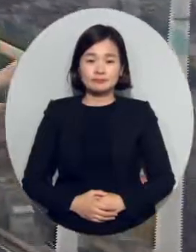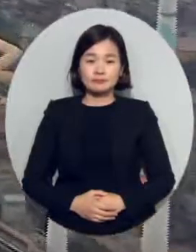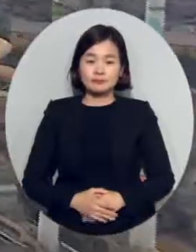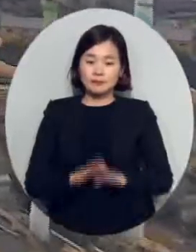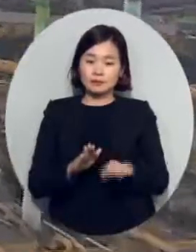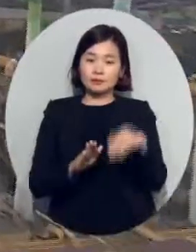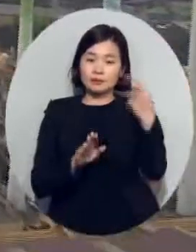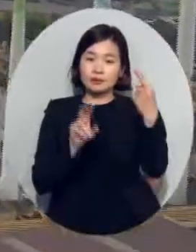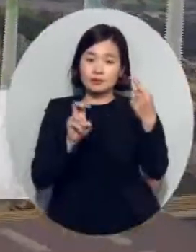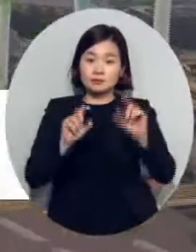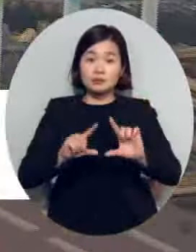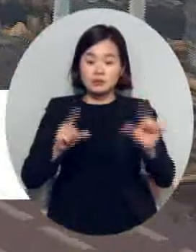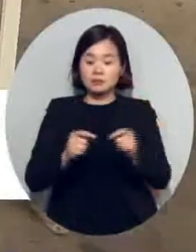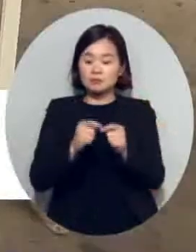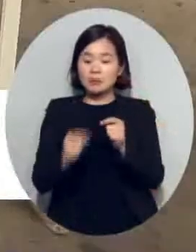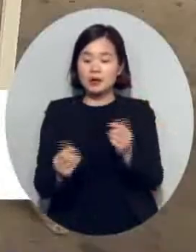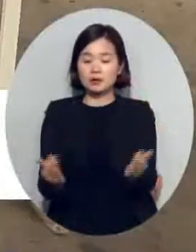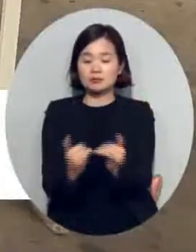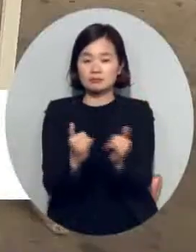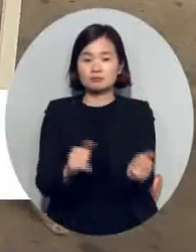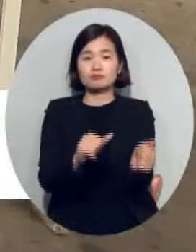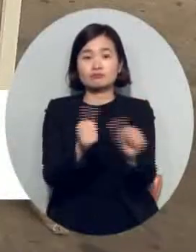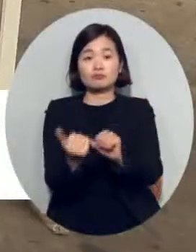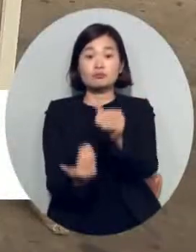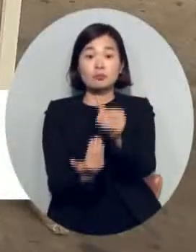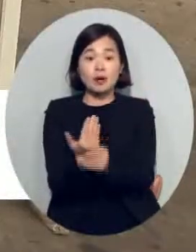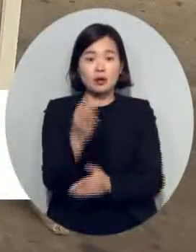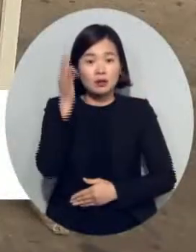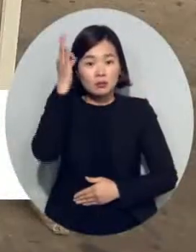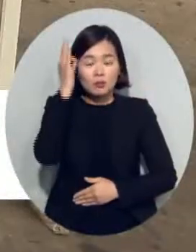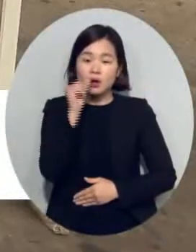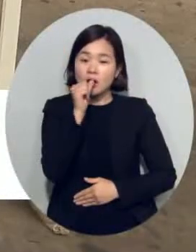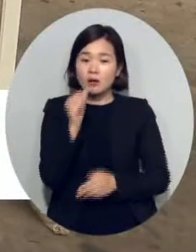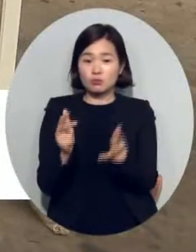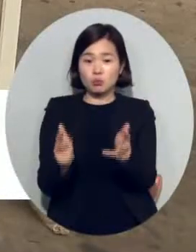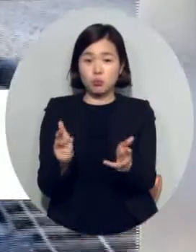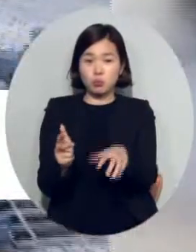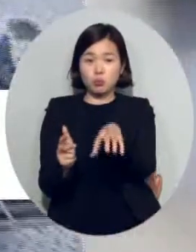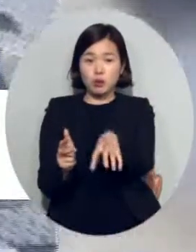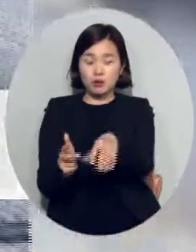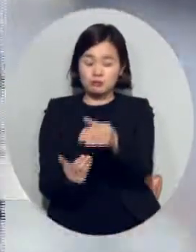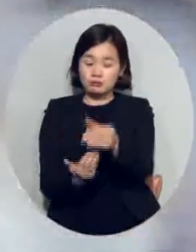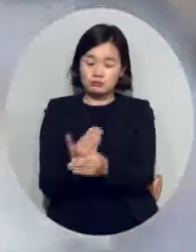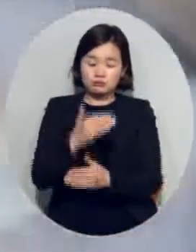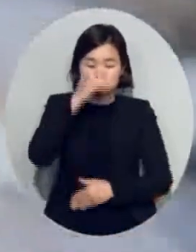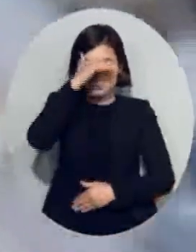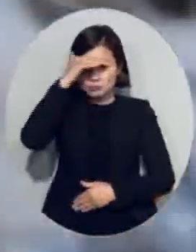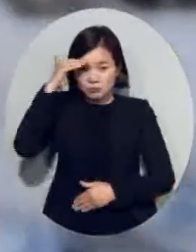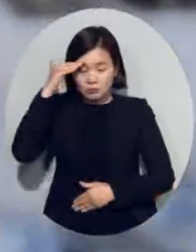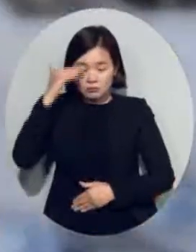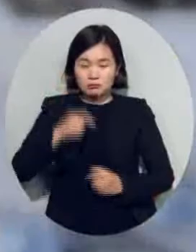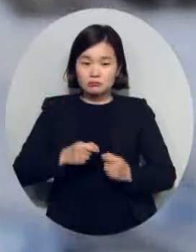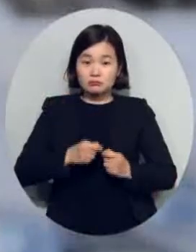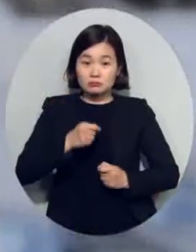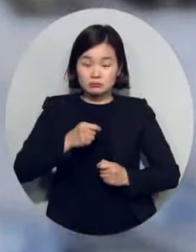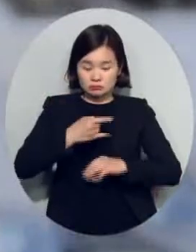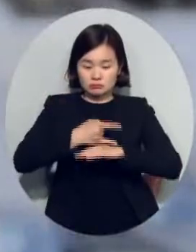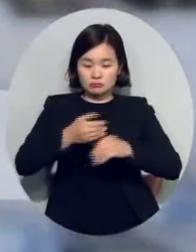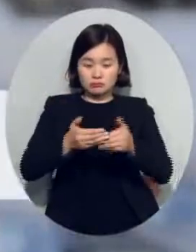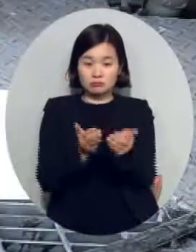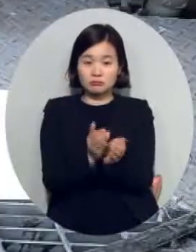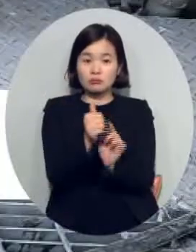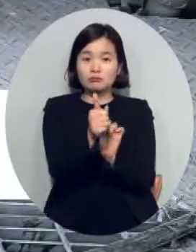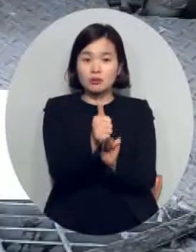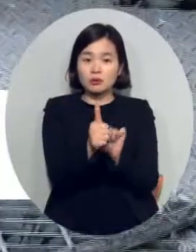지난 20일 하청 노동자 사망 사고가 발생한 포스코 포항제철소 사고 현장을 둘러본 여 영국 정의당 대표는 이번